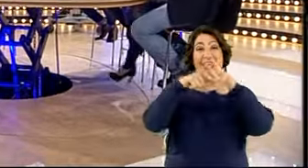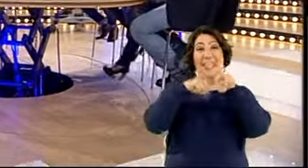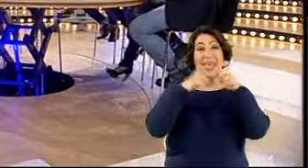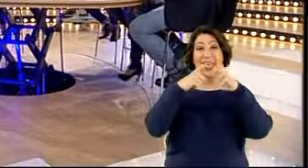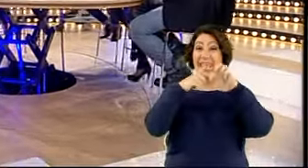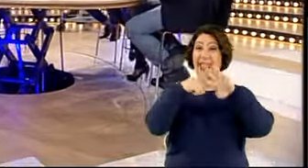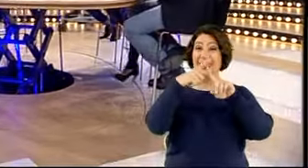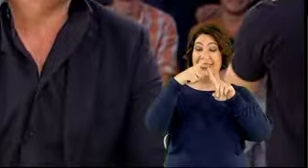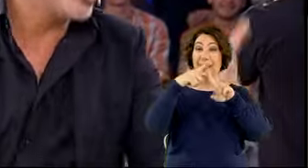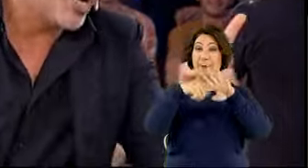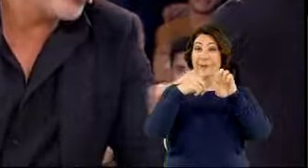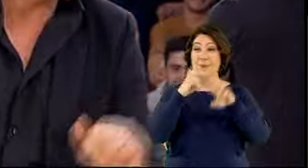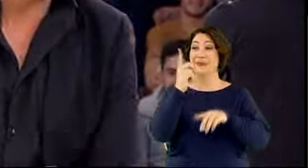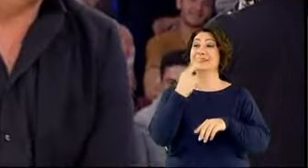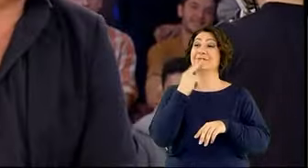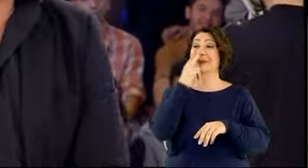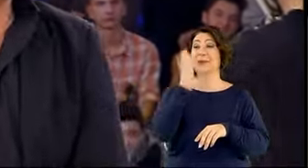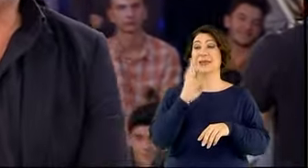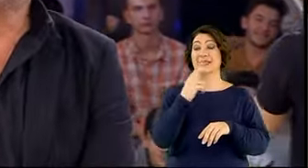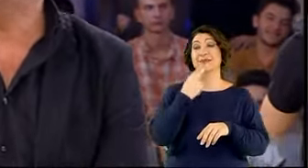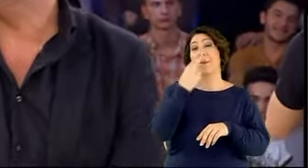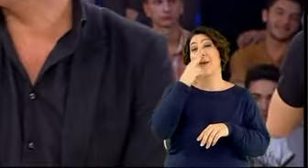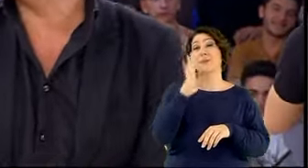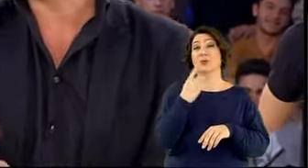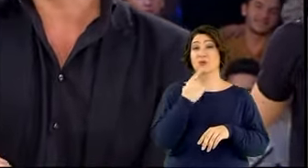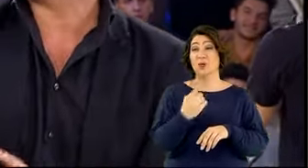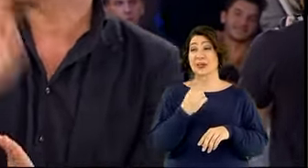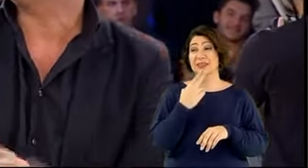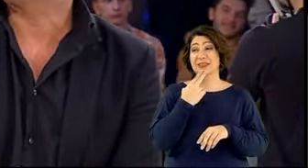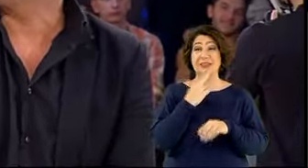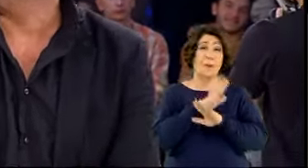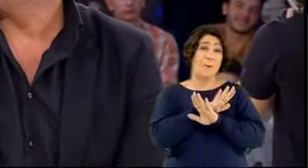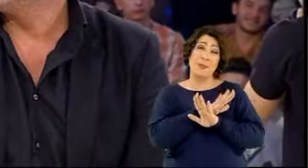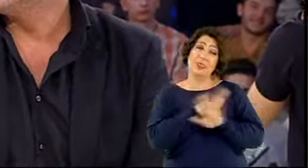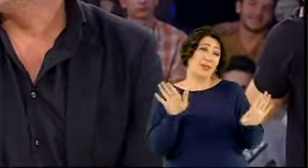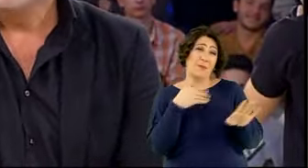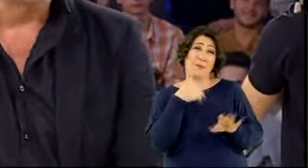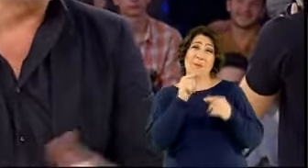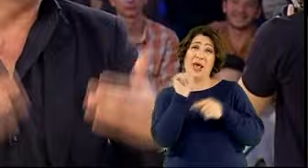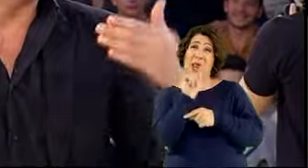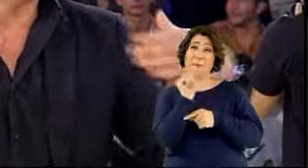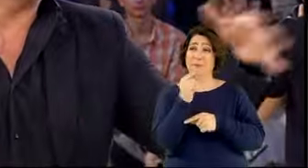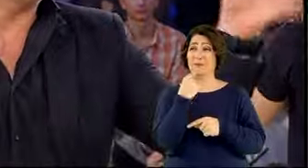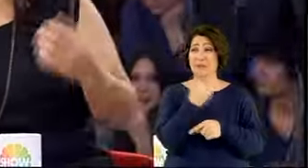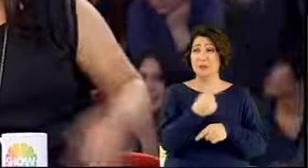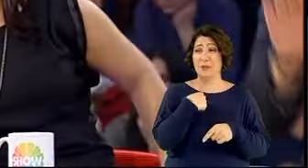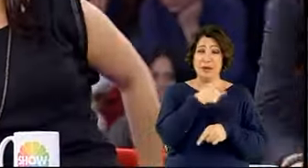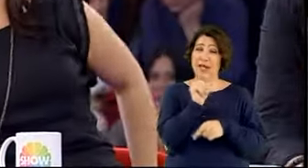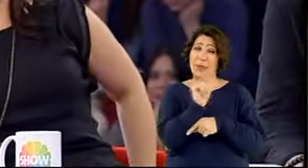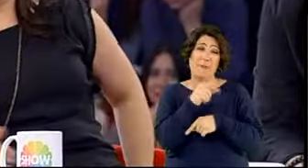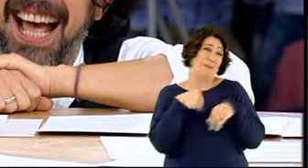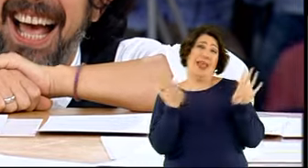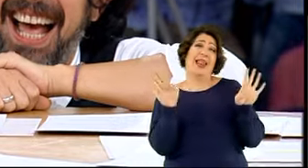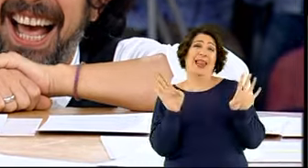Bir de evet. Kızı beğenmemiş. Bir tane daha var. Söyle. Kızı beğenmemiş, diyor ki she is not my pencil. O benim kalemim değil.